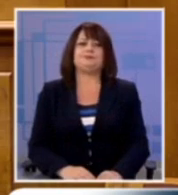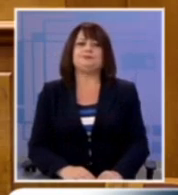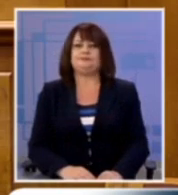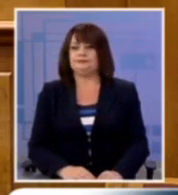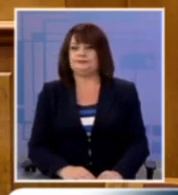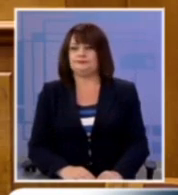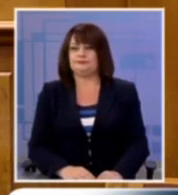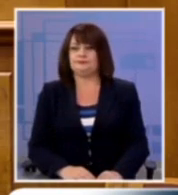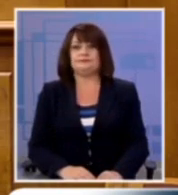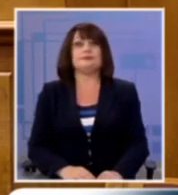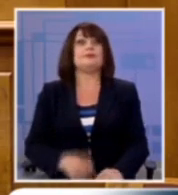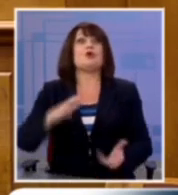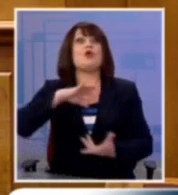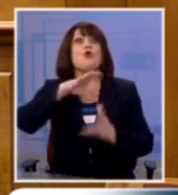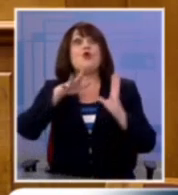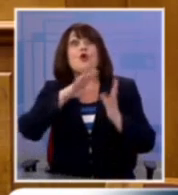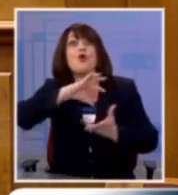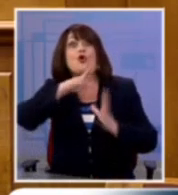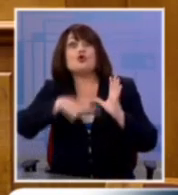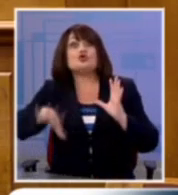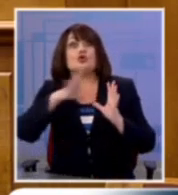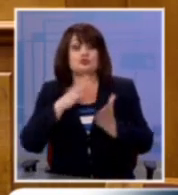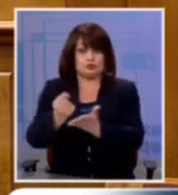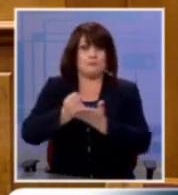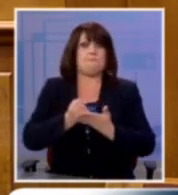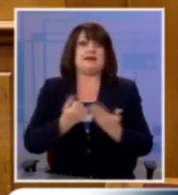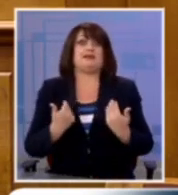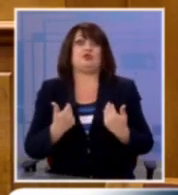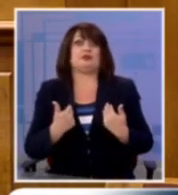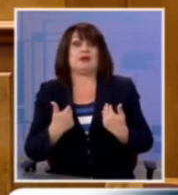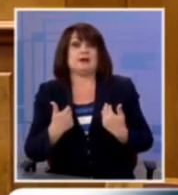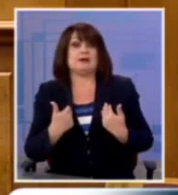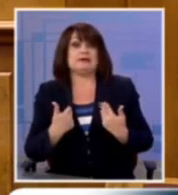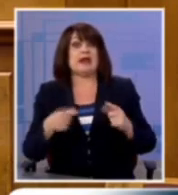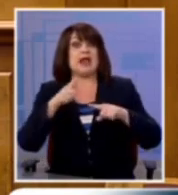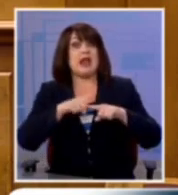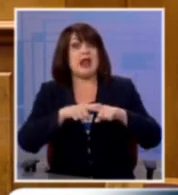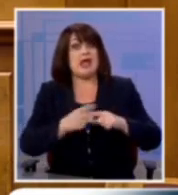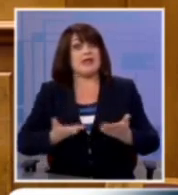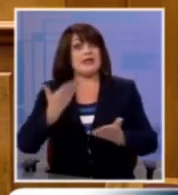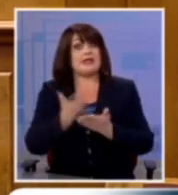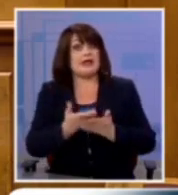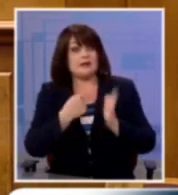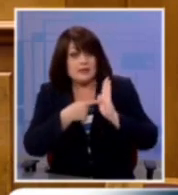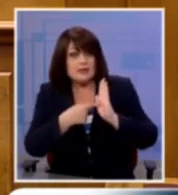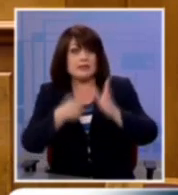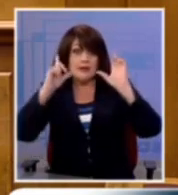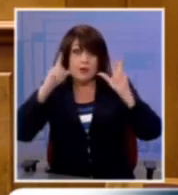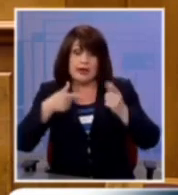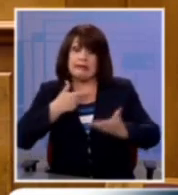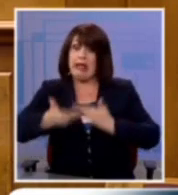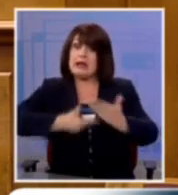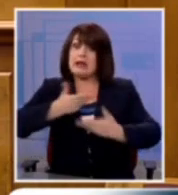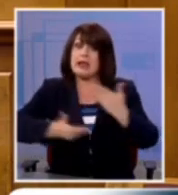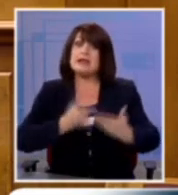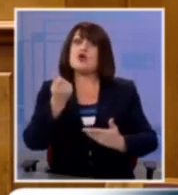κινητοποιηθεί υπέρ μας η παγκόσμια κοινή γνώμη. Φέραμε στο προσκήνιο το αίτημα της δημοκρατίας, της αλληλεγγύης,